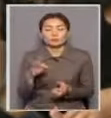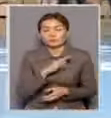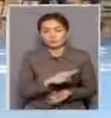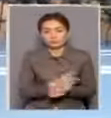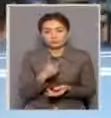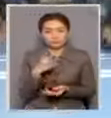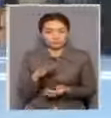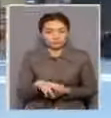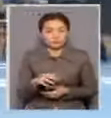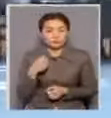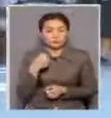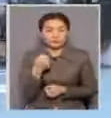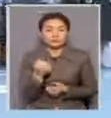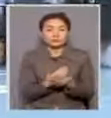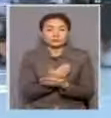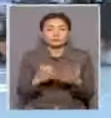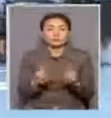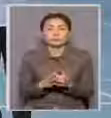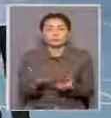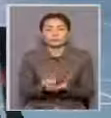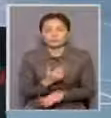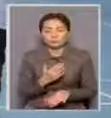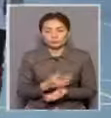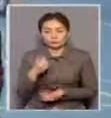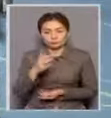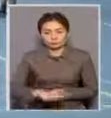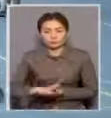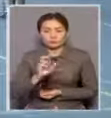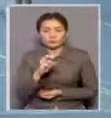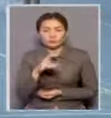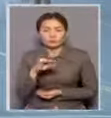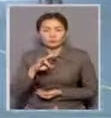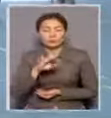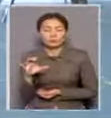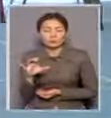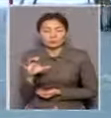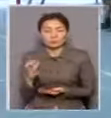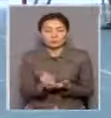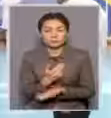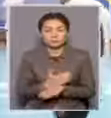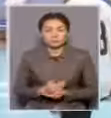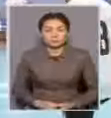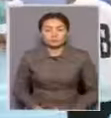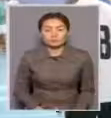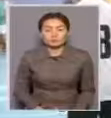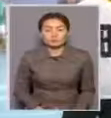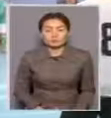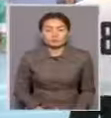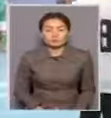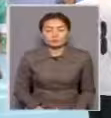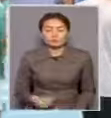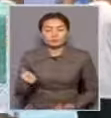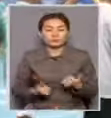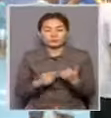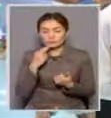қылса, 2-ші орын баспасөз хатшылары құрамасына бұйырды. 1-ші орынды Каспиан Ньюс командасы жеңіп алды. Жарыс өте жоғары